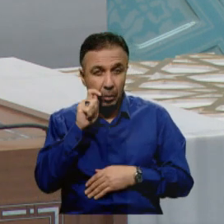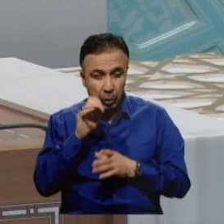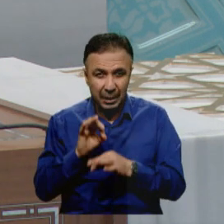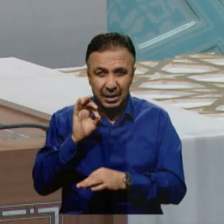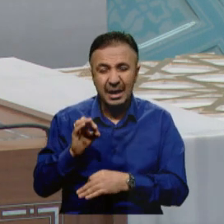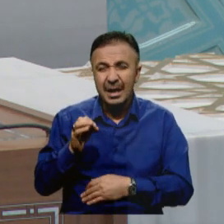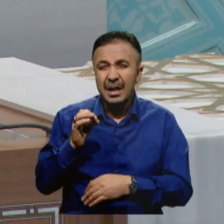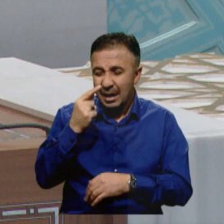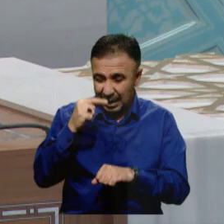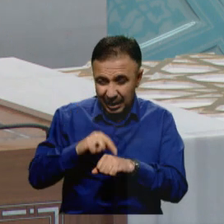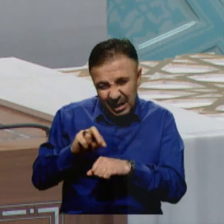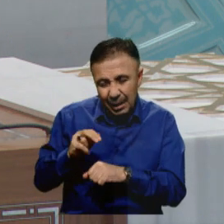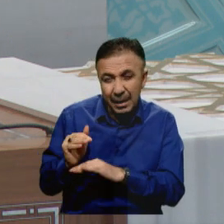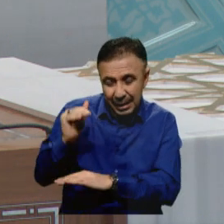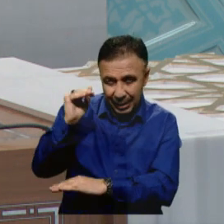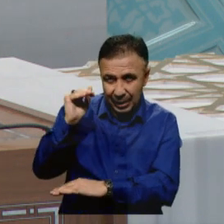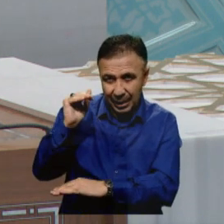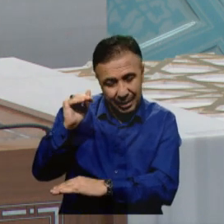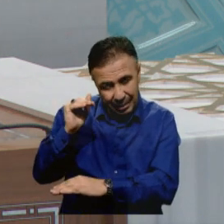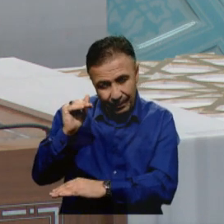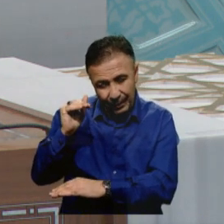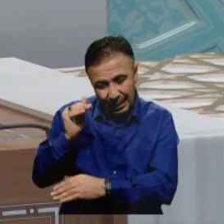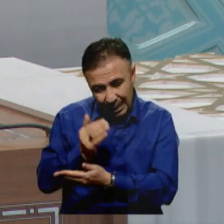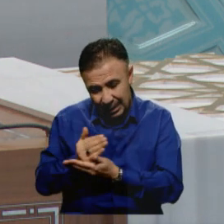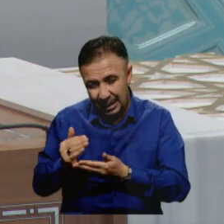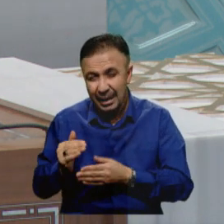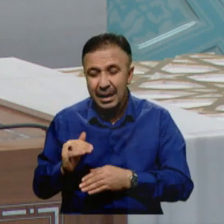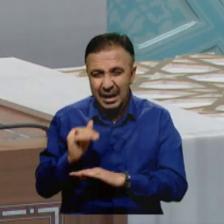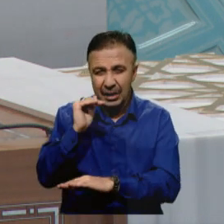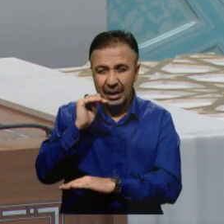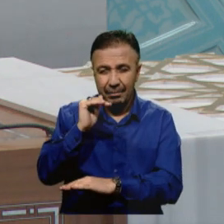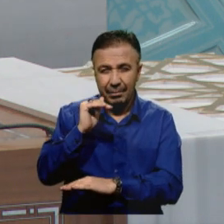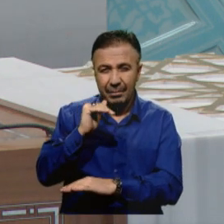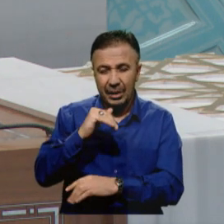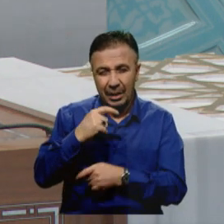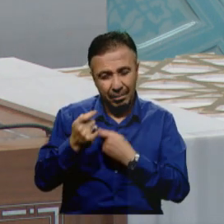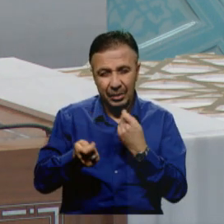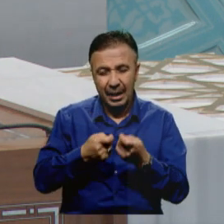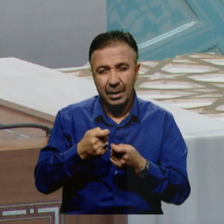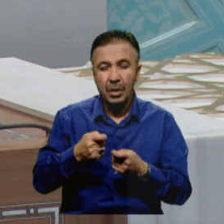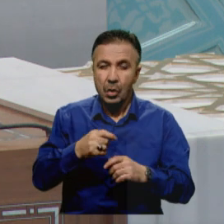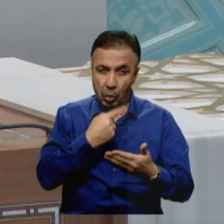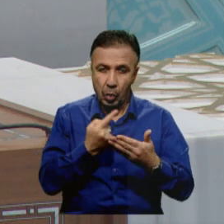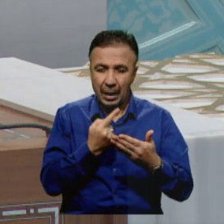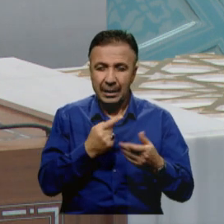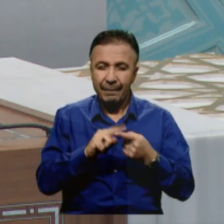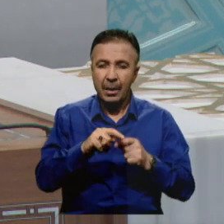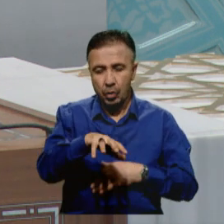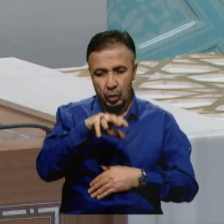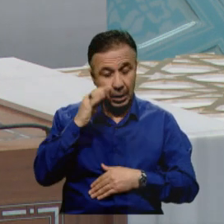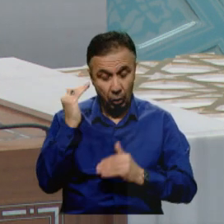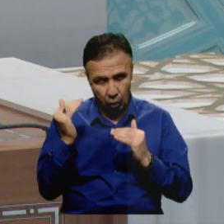yaşar, yaşam tarzını Kur'an'dan, sünnetten alır. Onun farklı bir dünyası